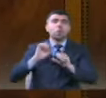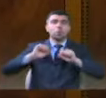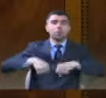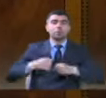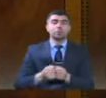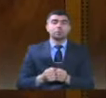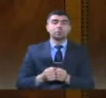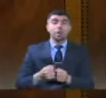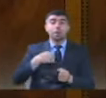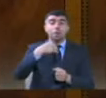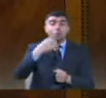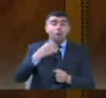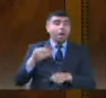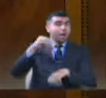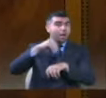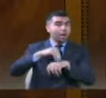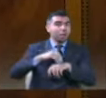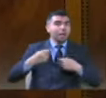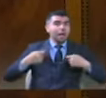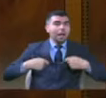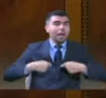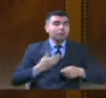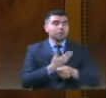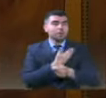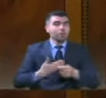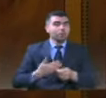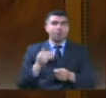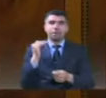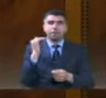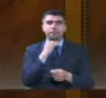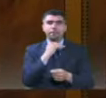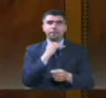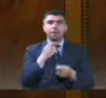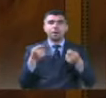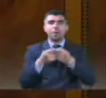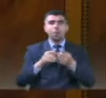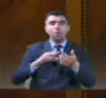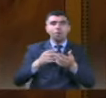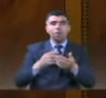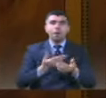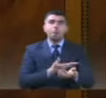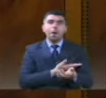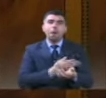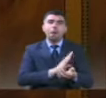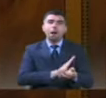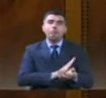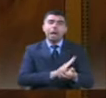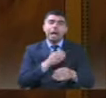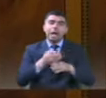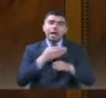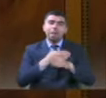ونتطلع السيد رئيس الحكومة إلى تسريع الدراسات المتعلقة باستفادة الوالدين من التغطية الصحية